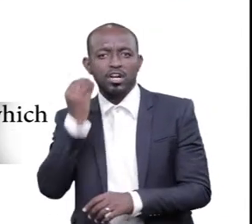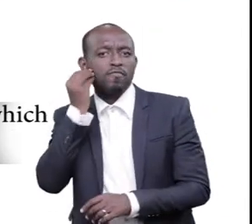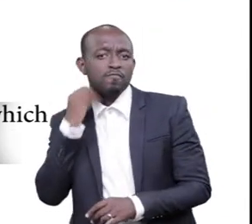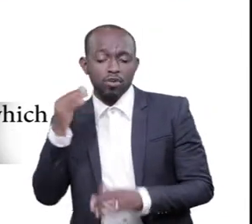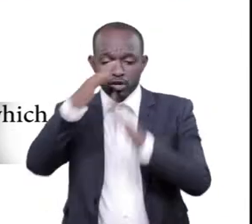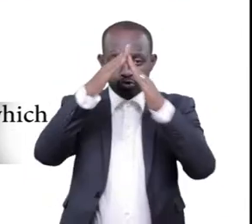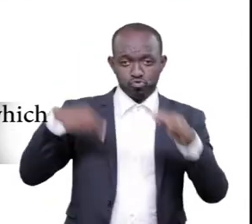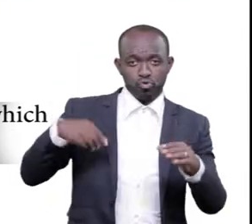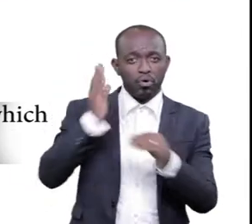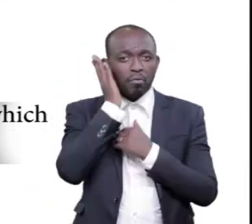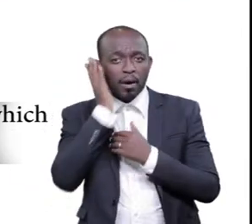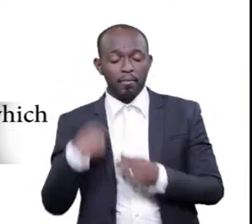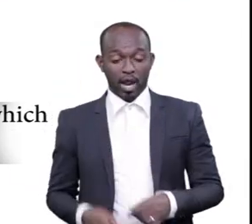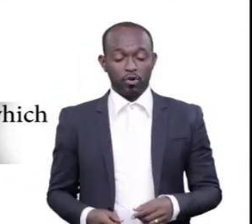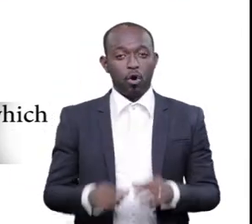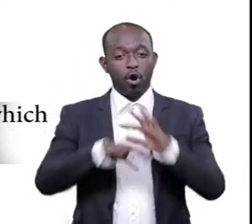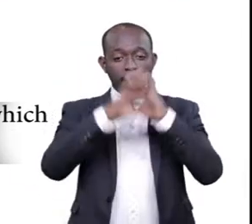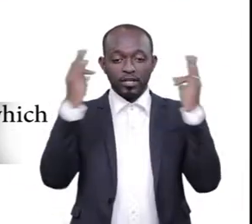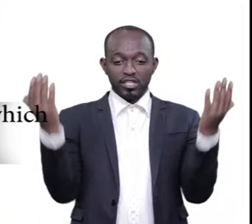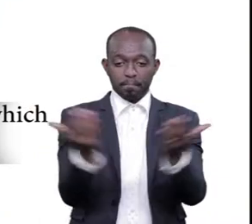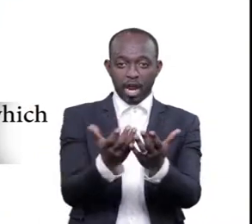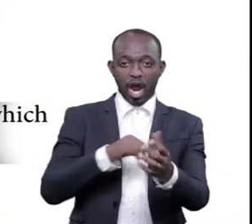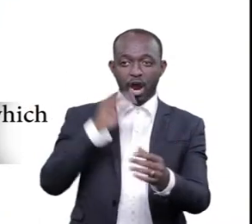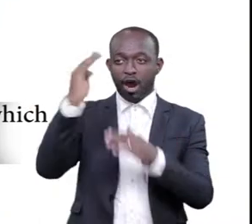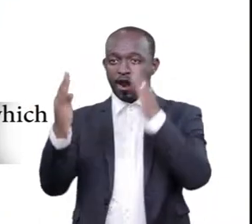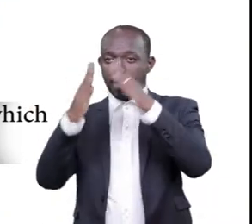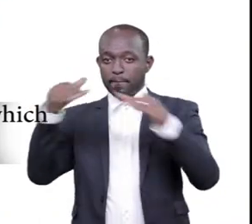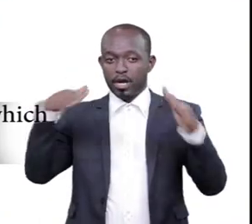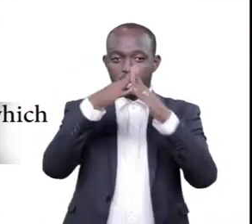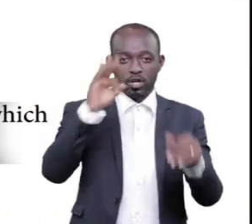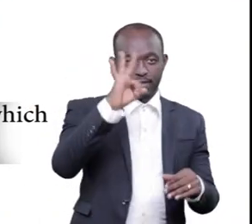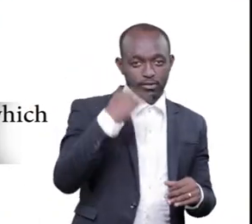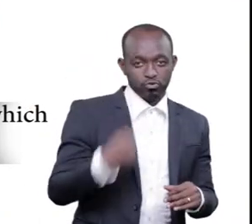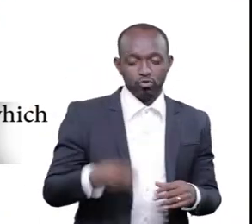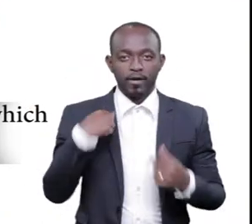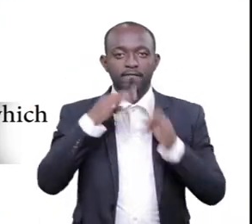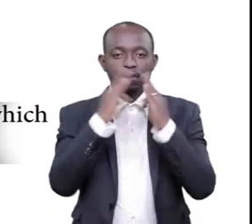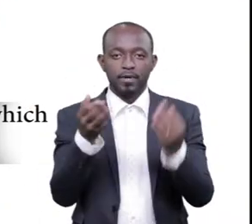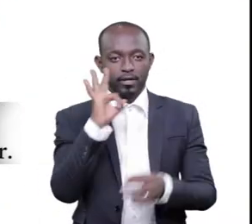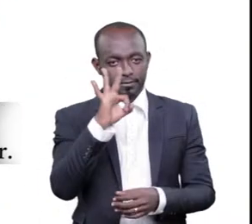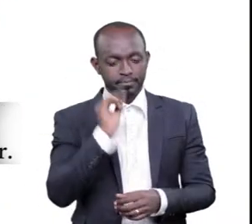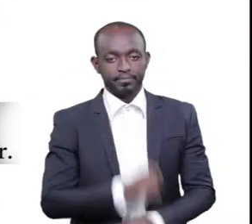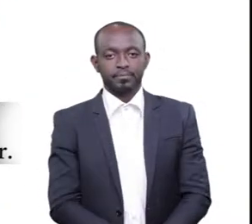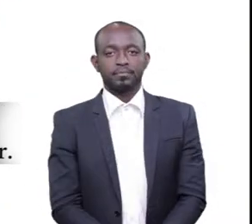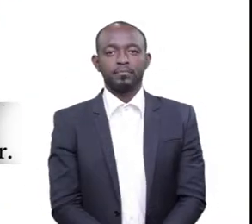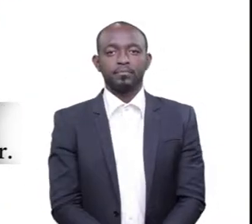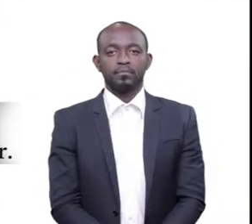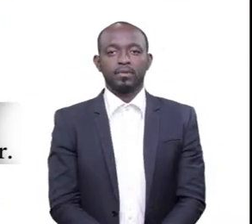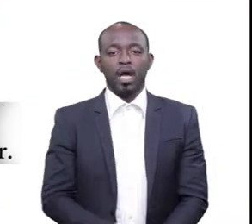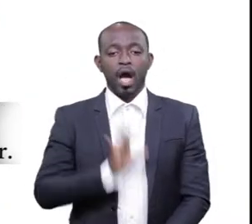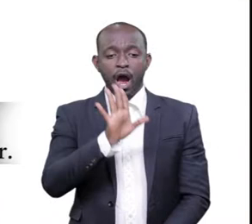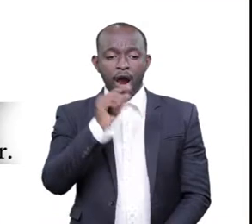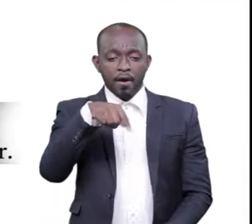umugozi twanikagaho ubwo icyo gipangu twakibagamo turi imiryango itatu abo bantu bampaga